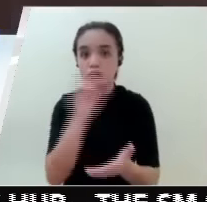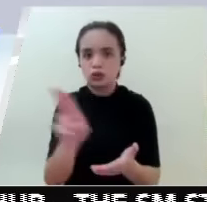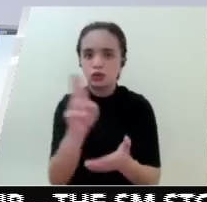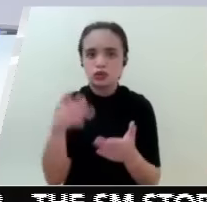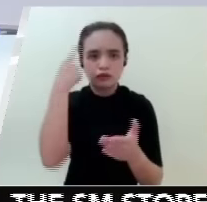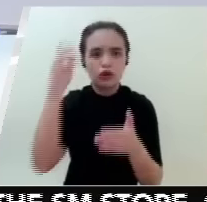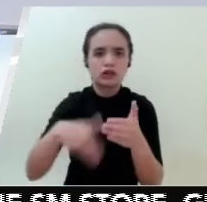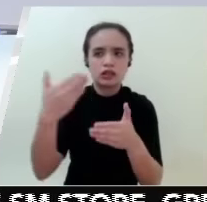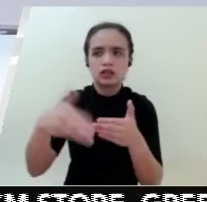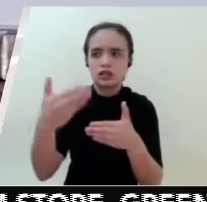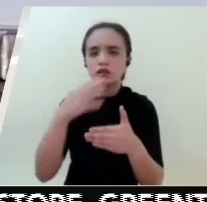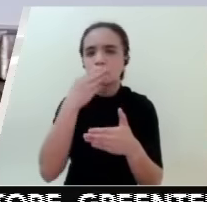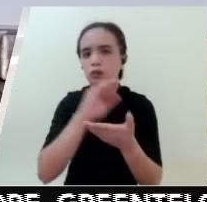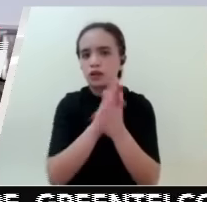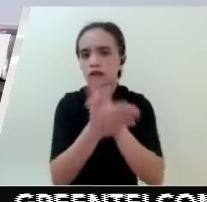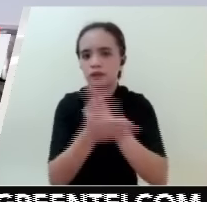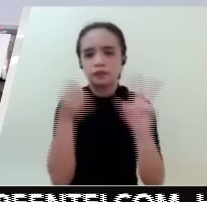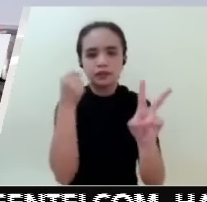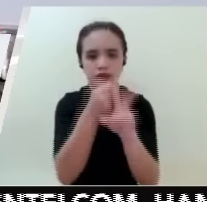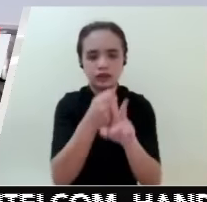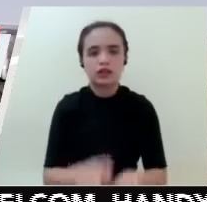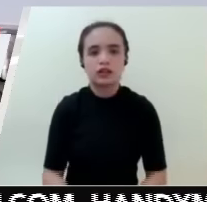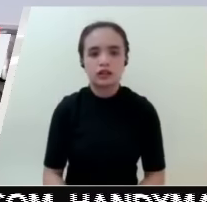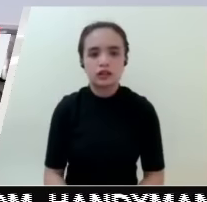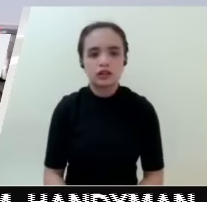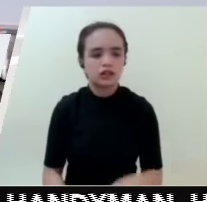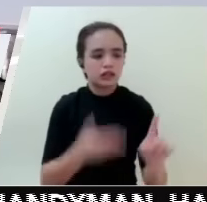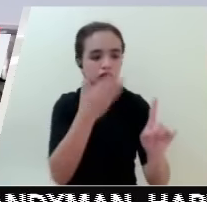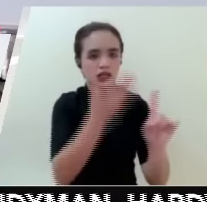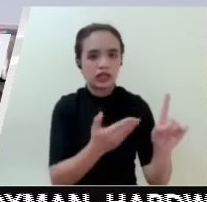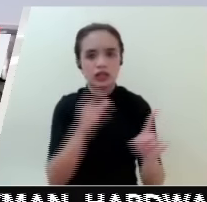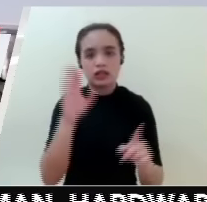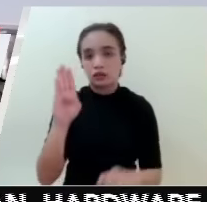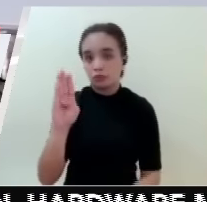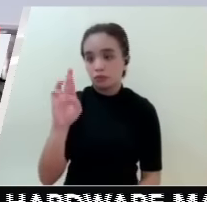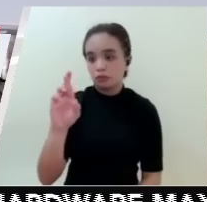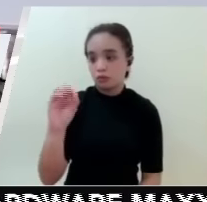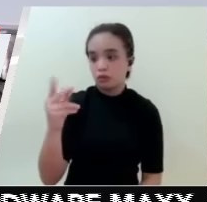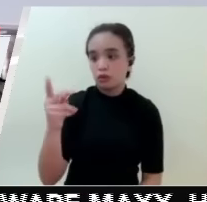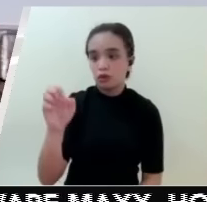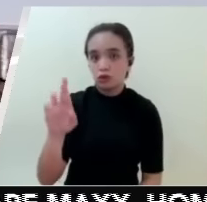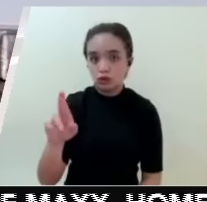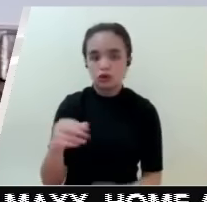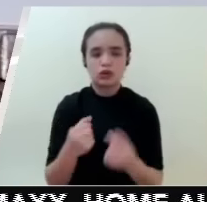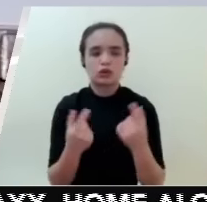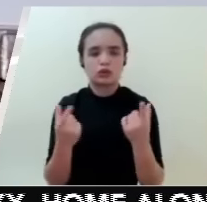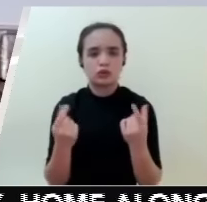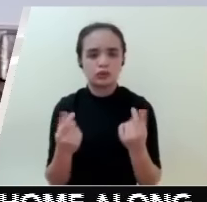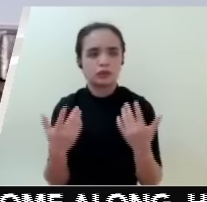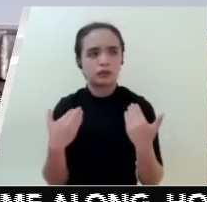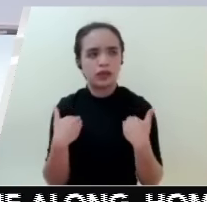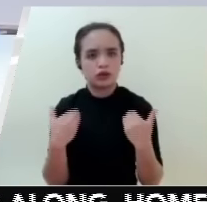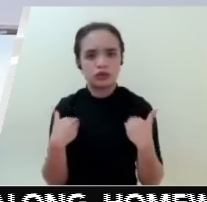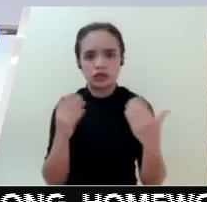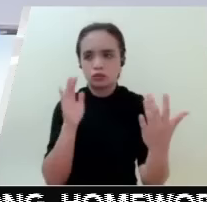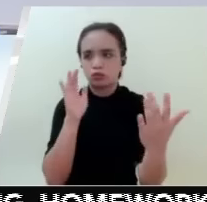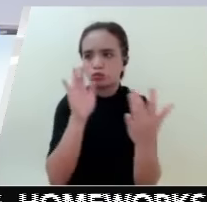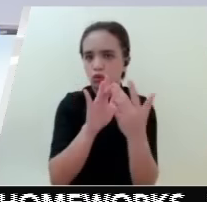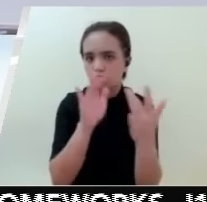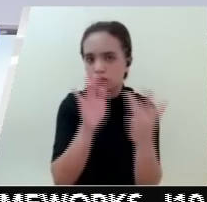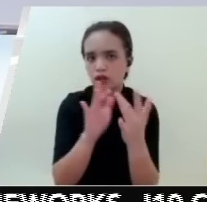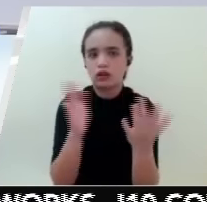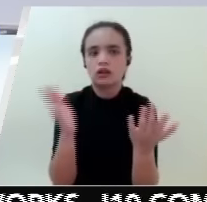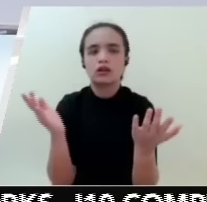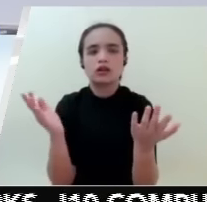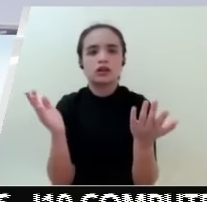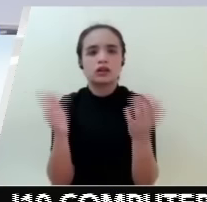bibiktimahin. Ang pakilala niya is parang broker siya. May connection siya sa mga nagpaparating ng